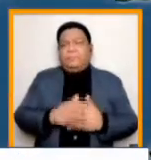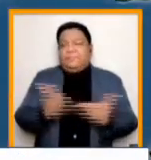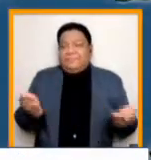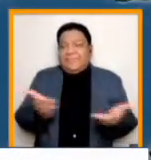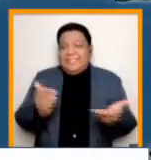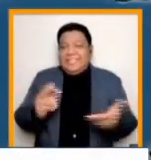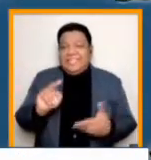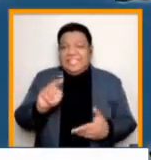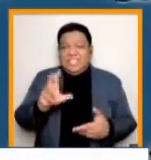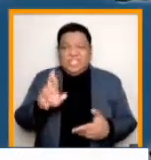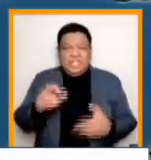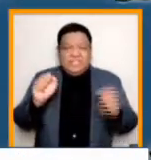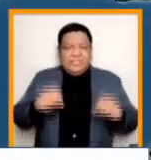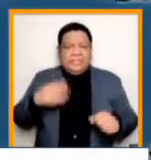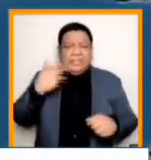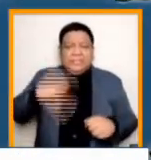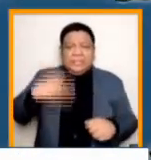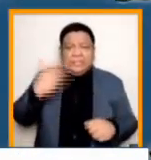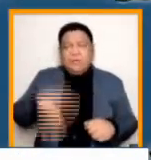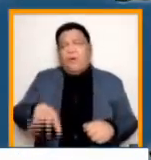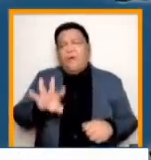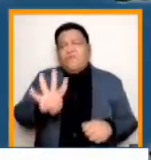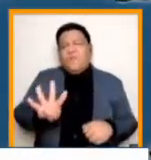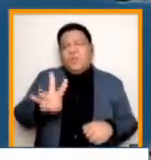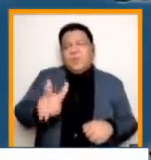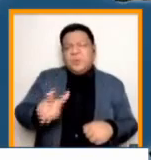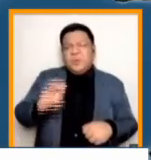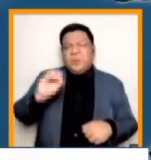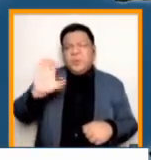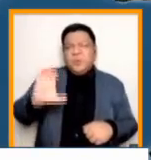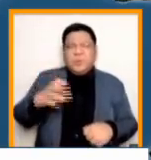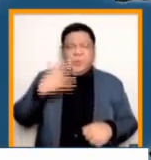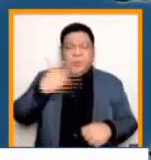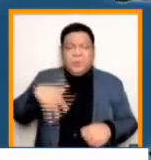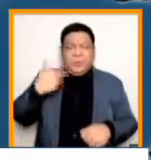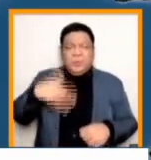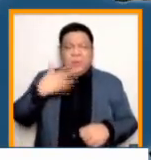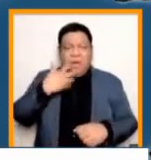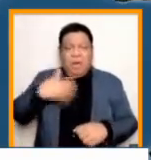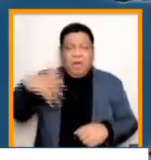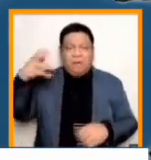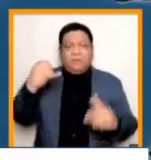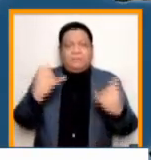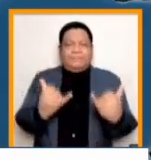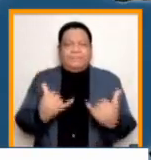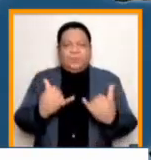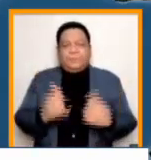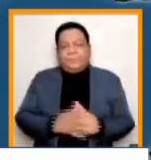posibleng nasa 42 degrees Celsius ang init factor ngayong pong araw.